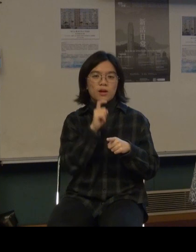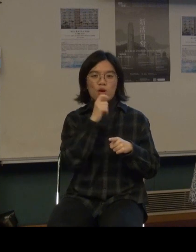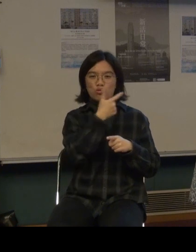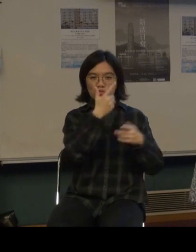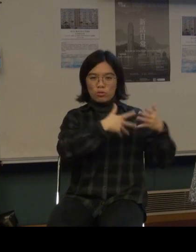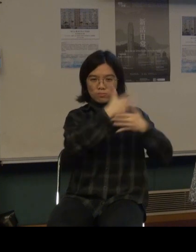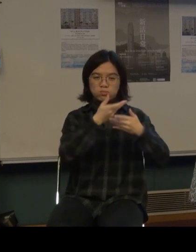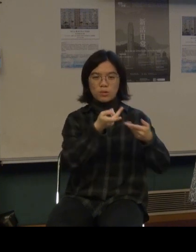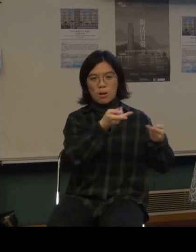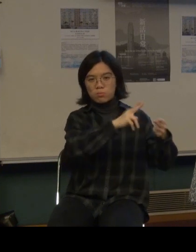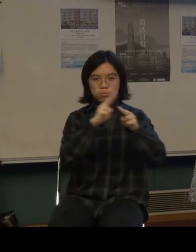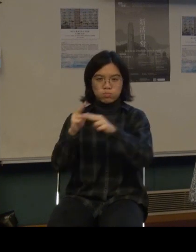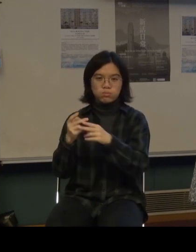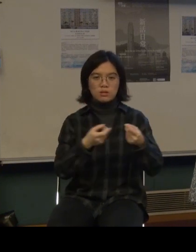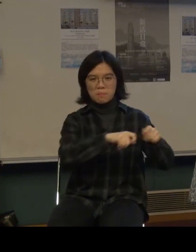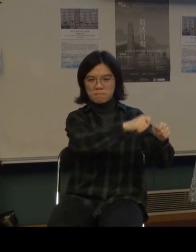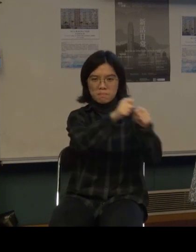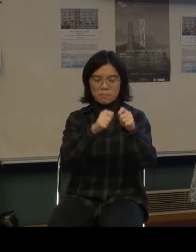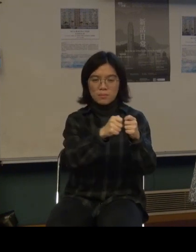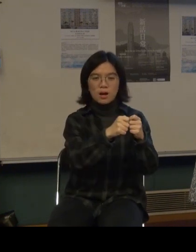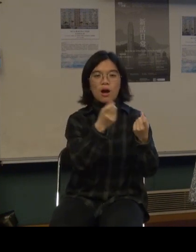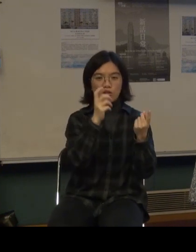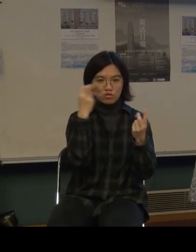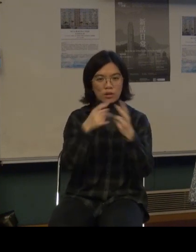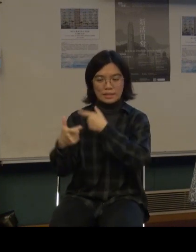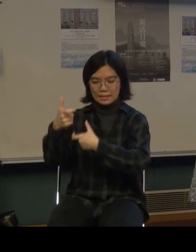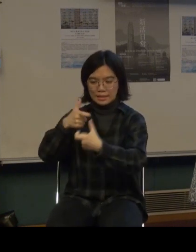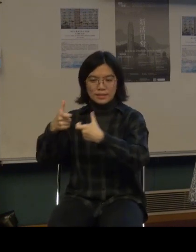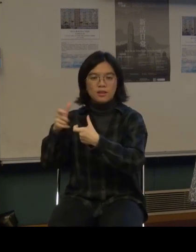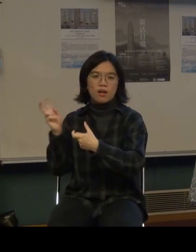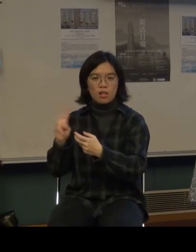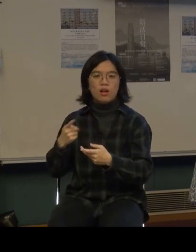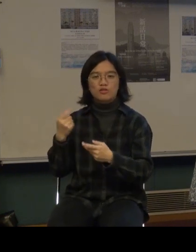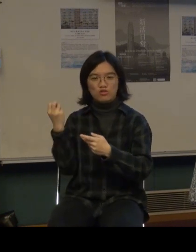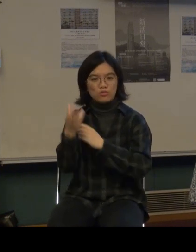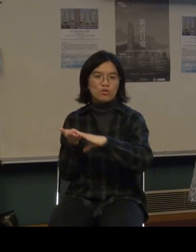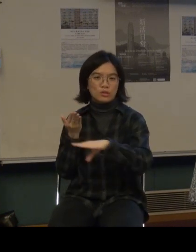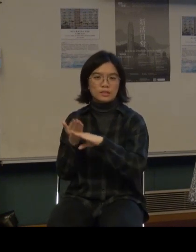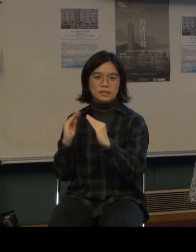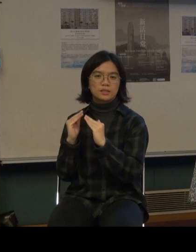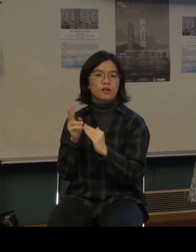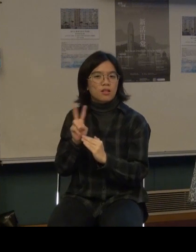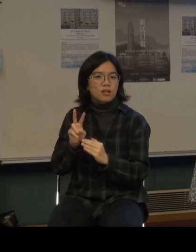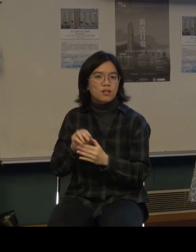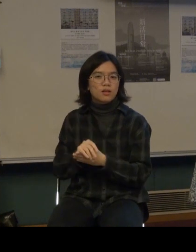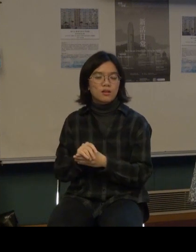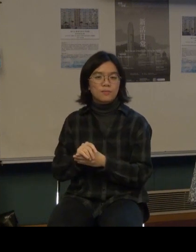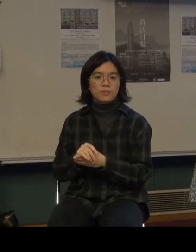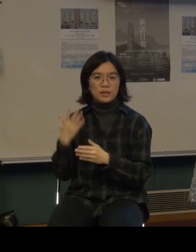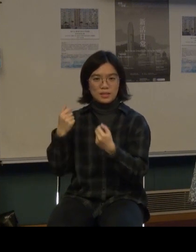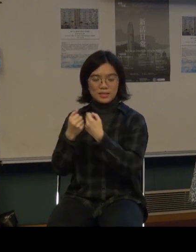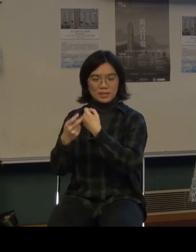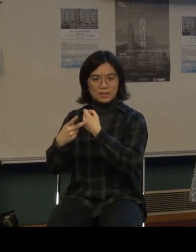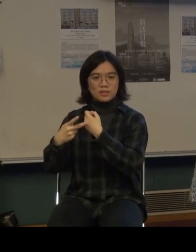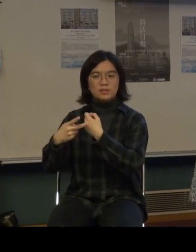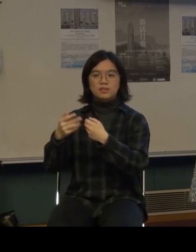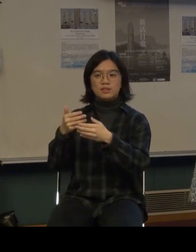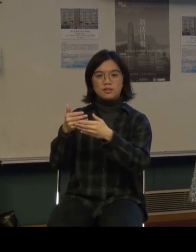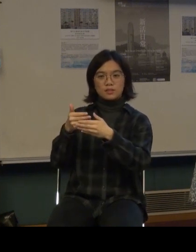了，或者一個經濟上佢都要重建香港嘅。嗱，當時香港在戰時的時候人口大約是600,000